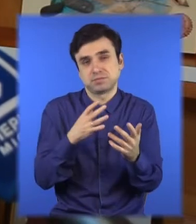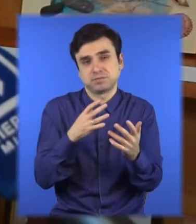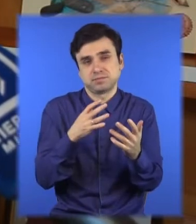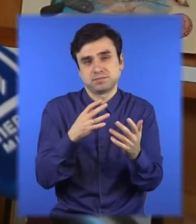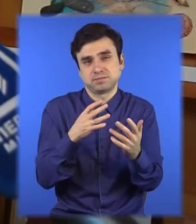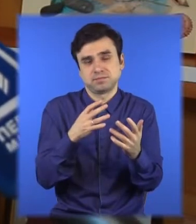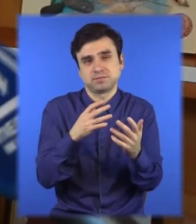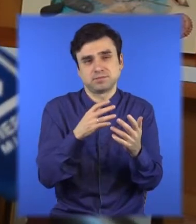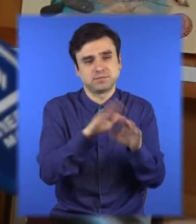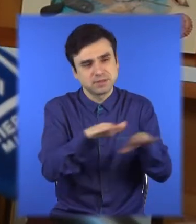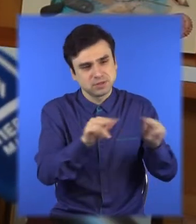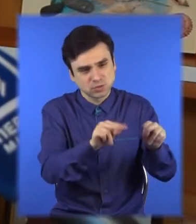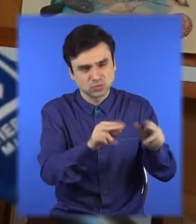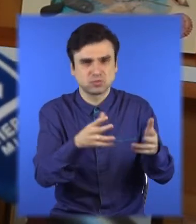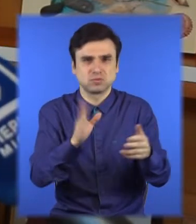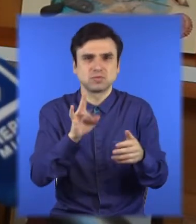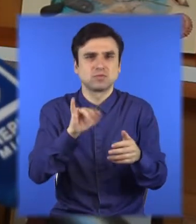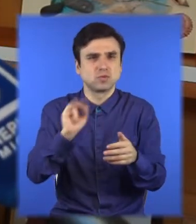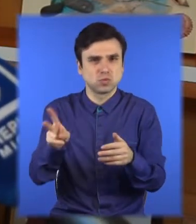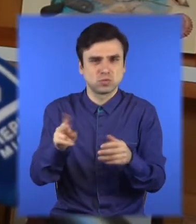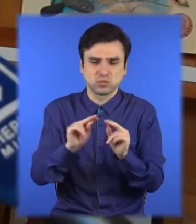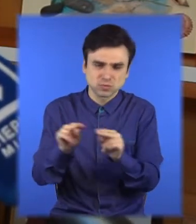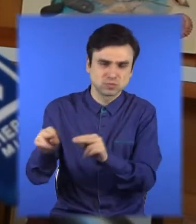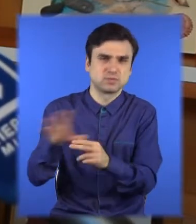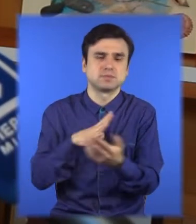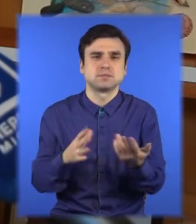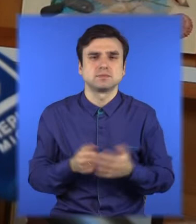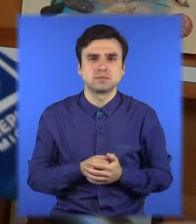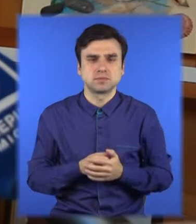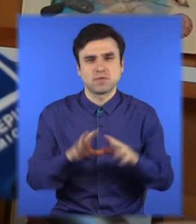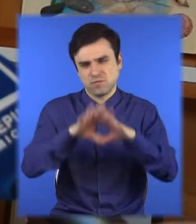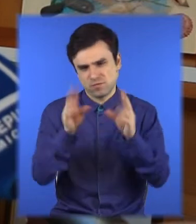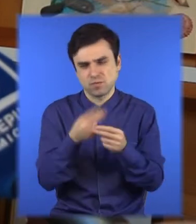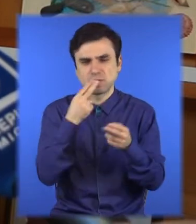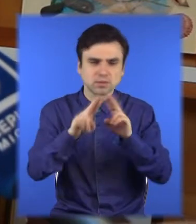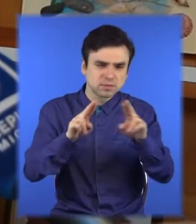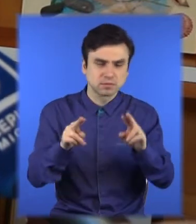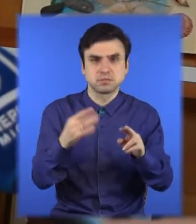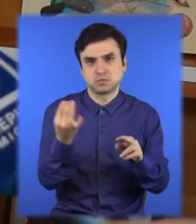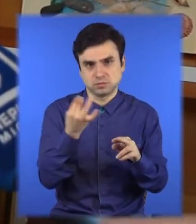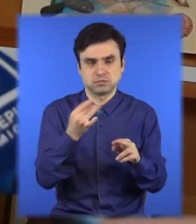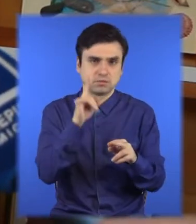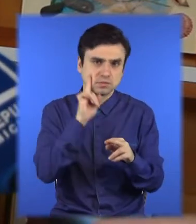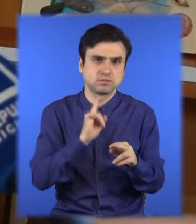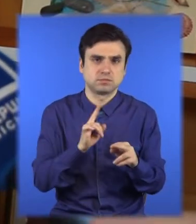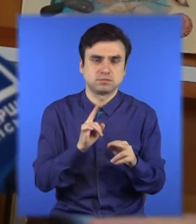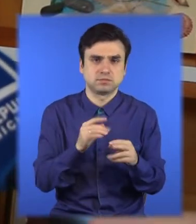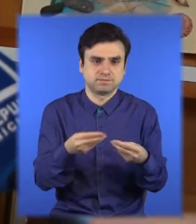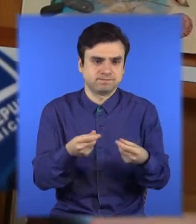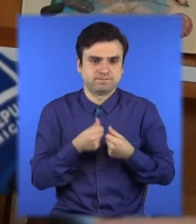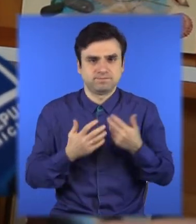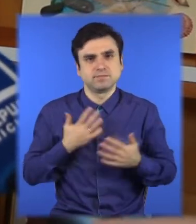научить, своих внуков. Но вот вообще это очень интересно, увлекательно. Это дает